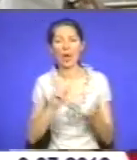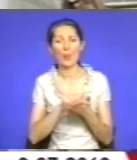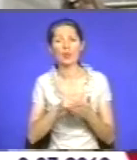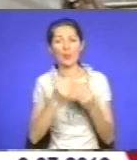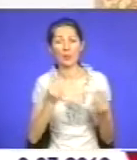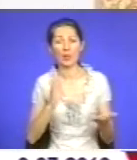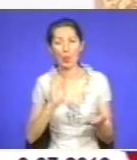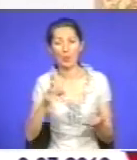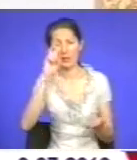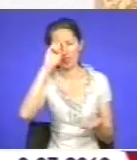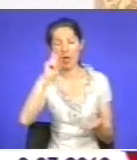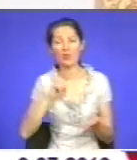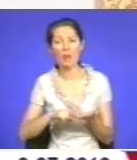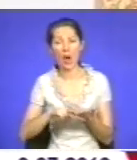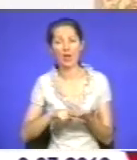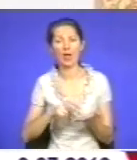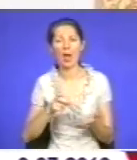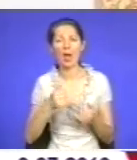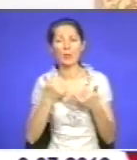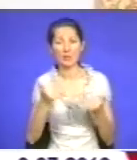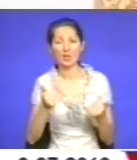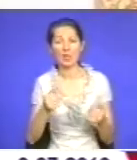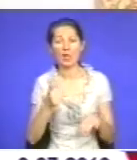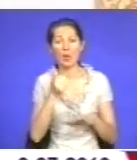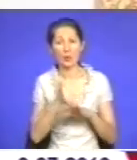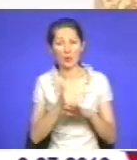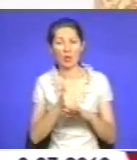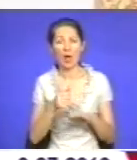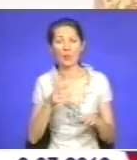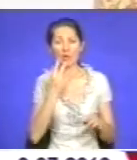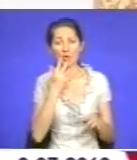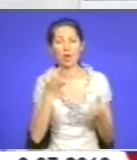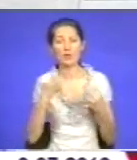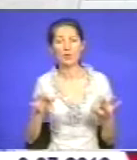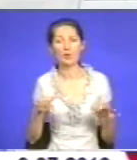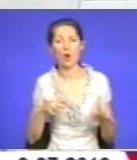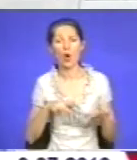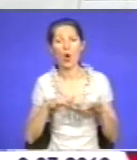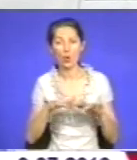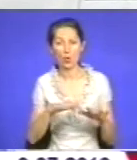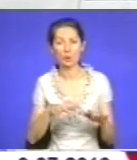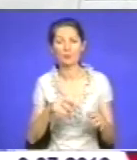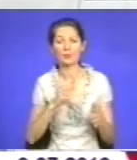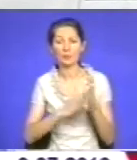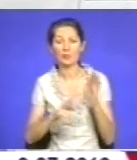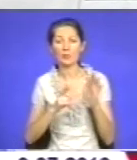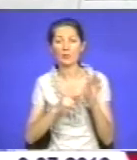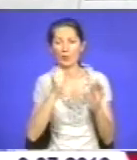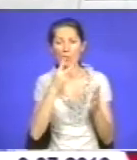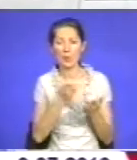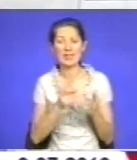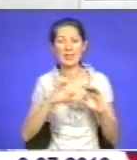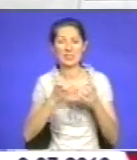марки, присвячені провідникам національно-визвольного руху. У 2007-му побачила світ поштівка із зображенням Романа Шухевича,